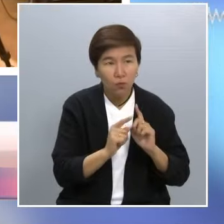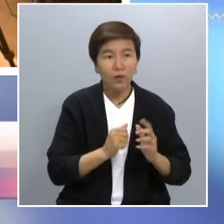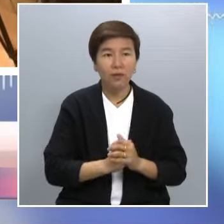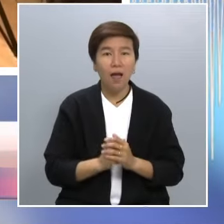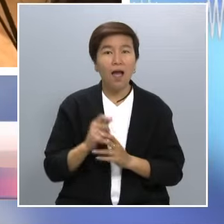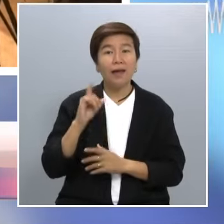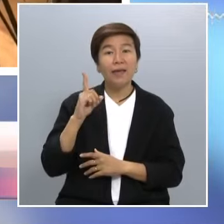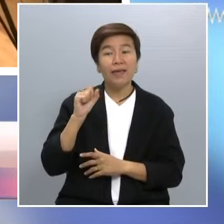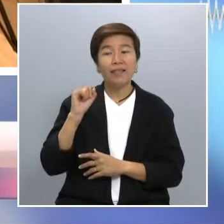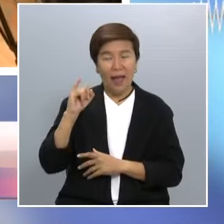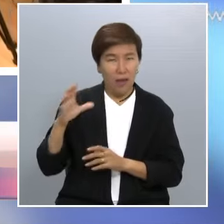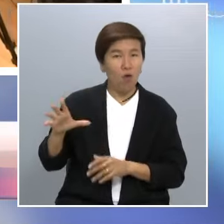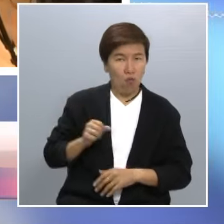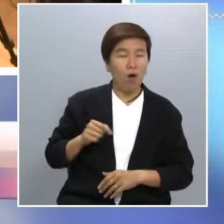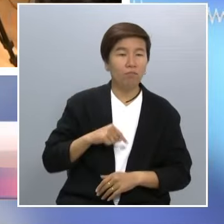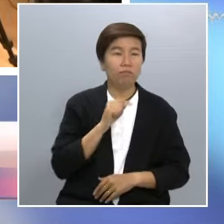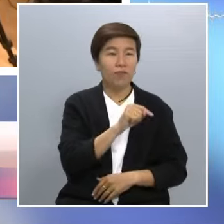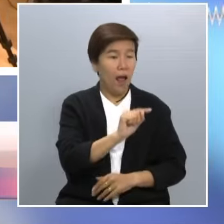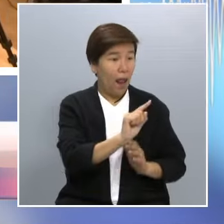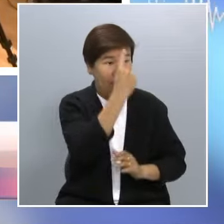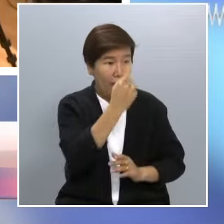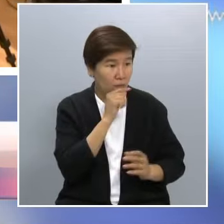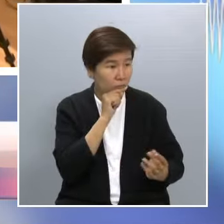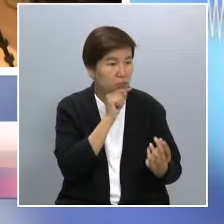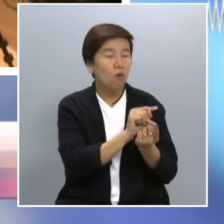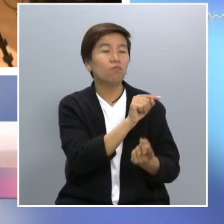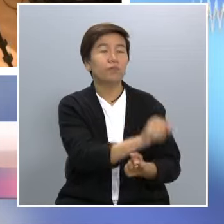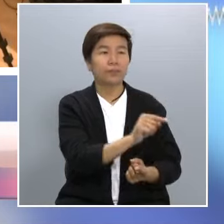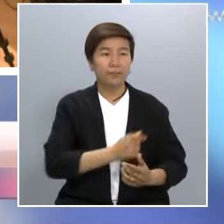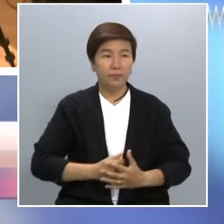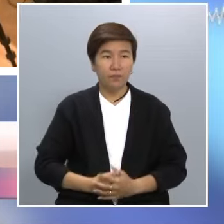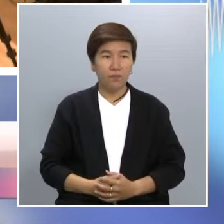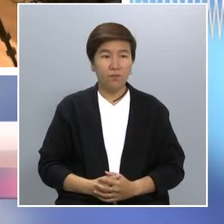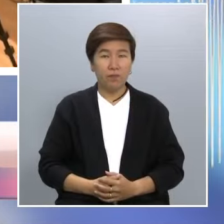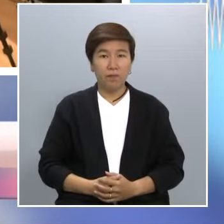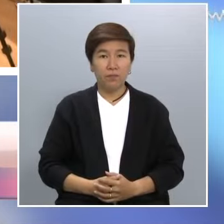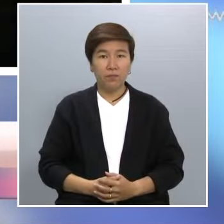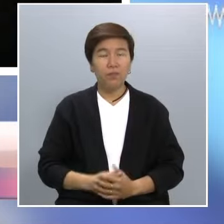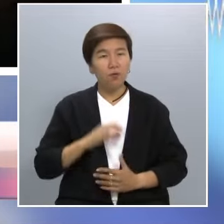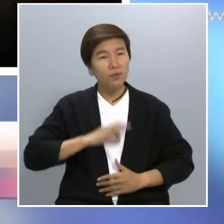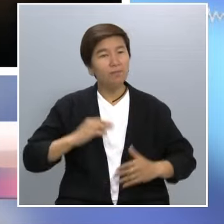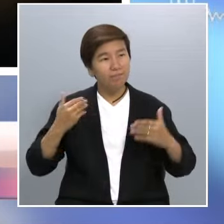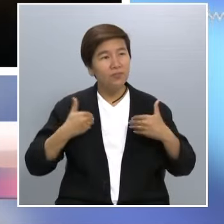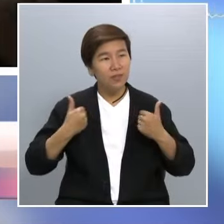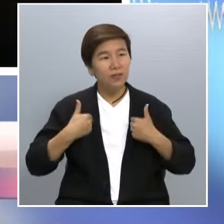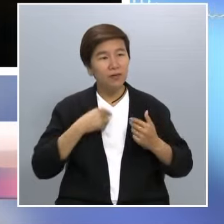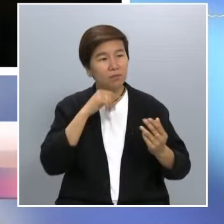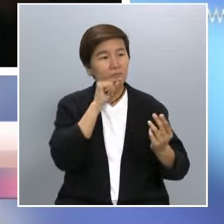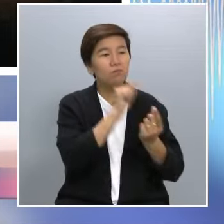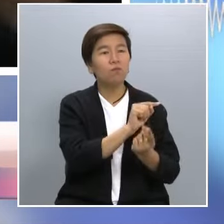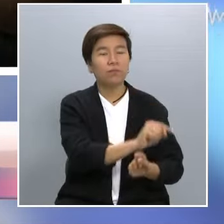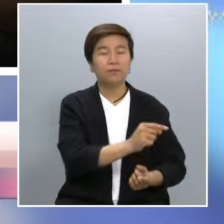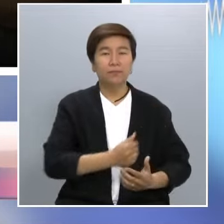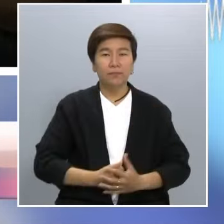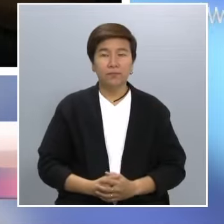ค่ะครั้งแรกค่ะที่จะได้ไปเจอตัวแกใช่ค่ะหนูก็ดีใจมากเลยที่จะไปหาแก